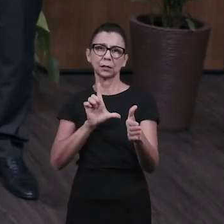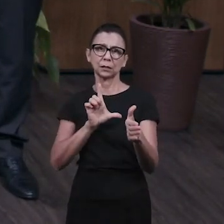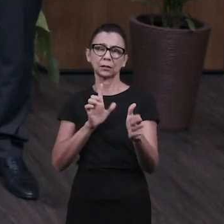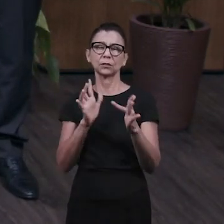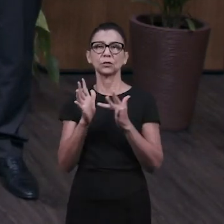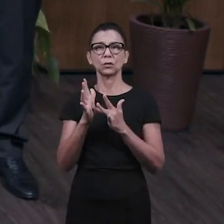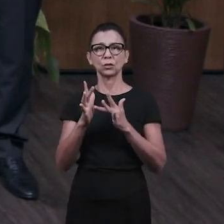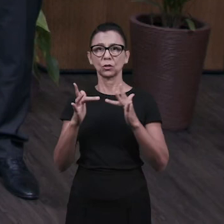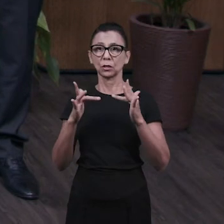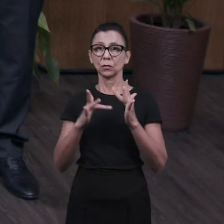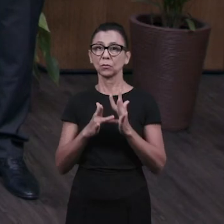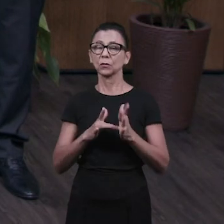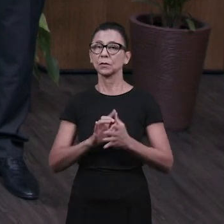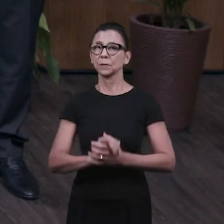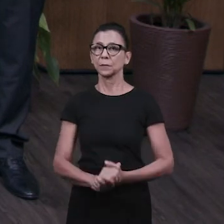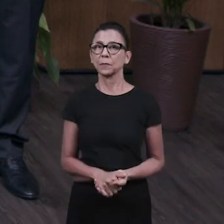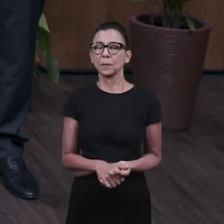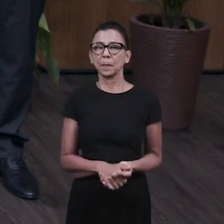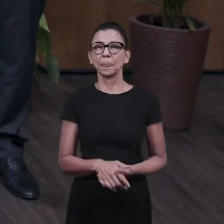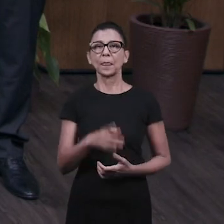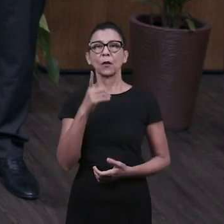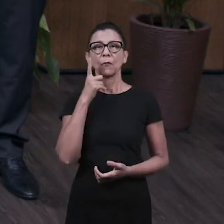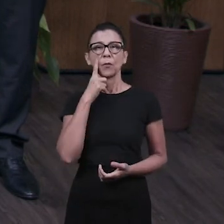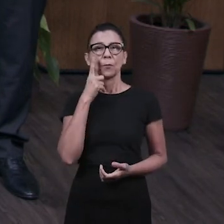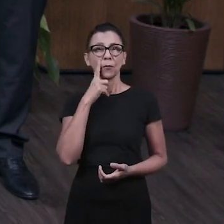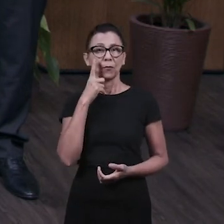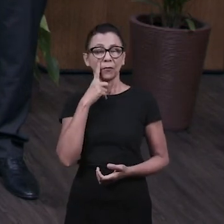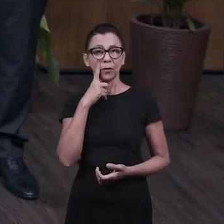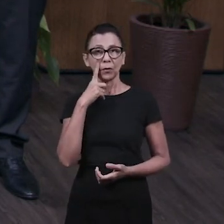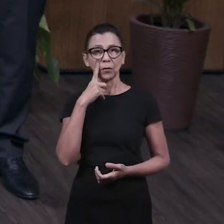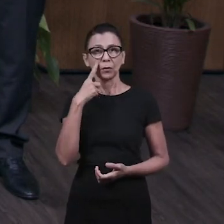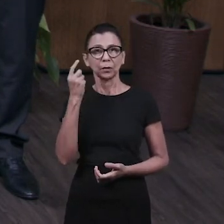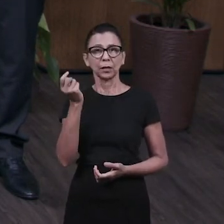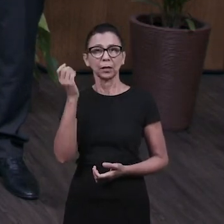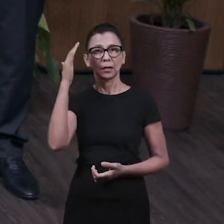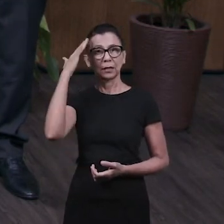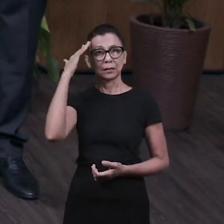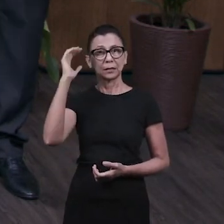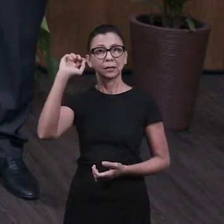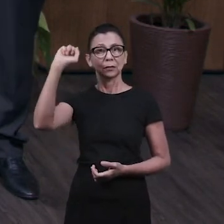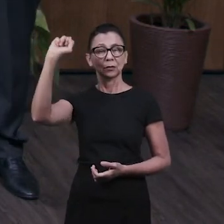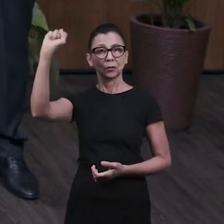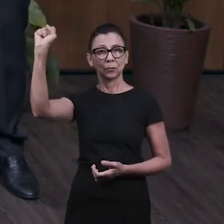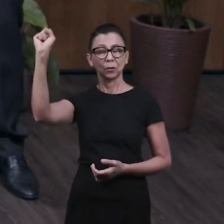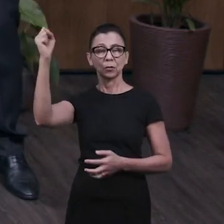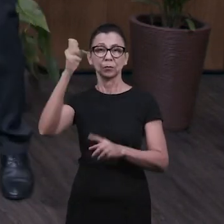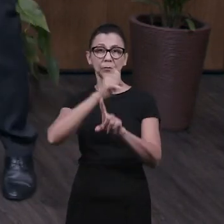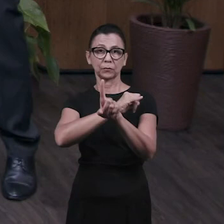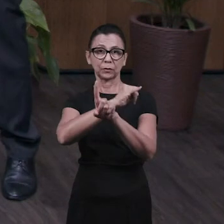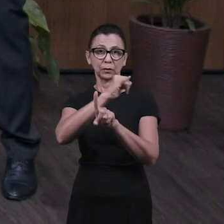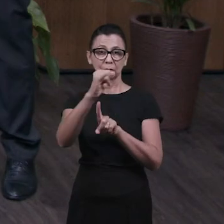sur l'épouse, c'est-à-dire l'Église, en montrant, comme dit le texte